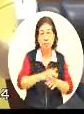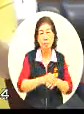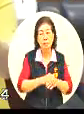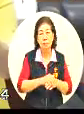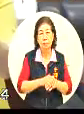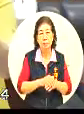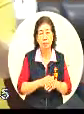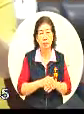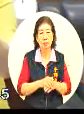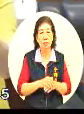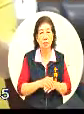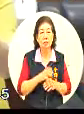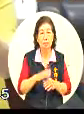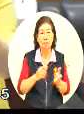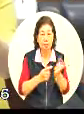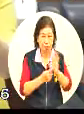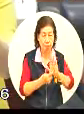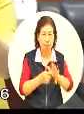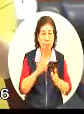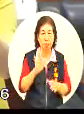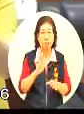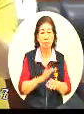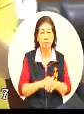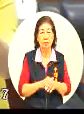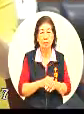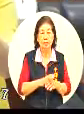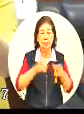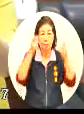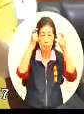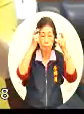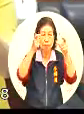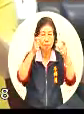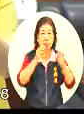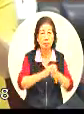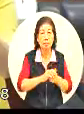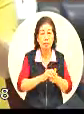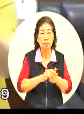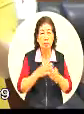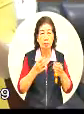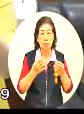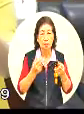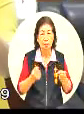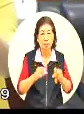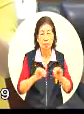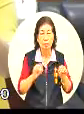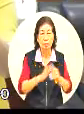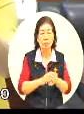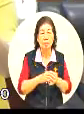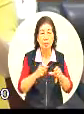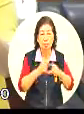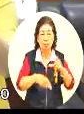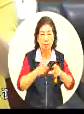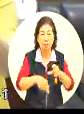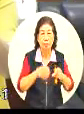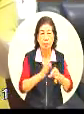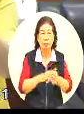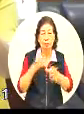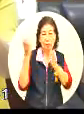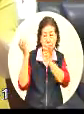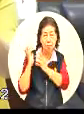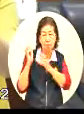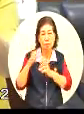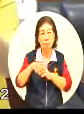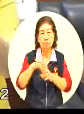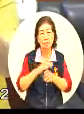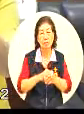也呈现了，啊，也由我们高雄在地的业者来承包哦，啊，所以本县里